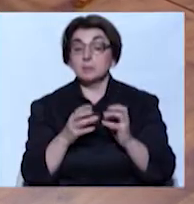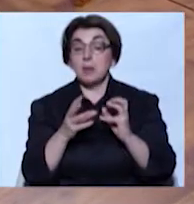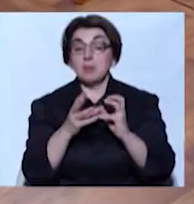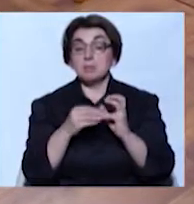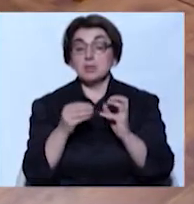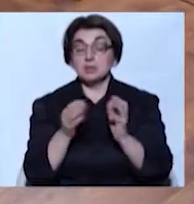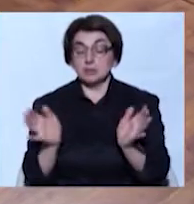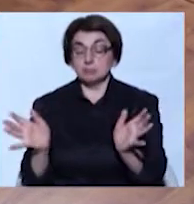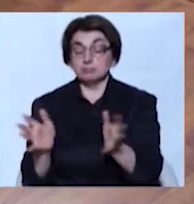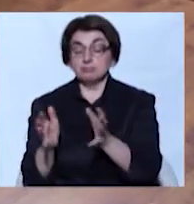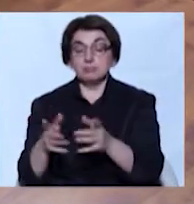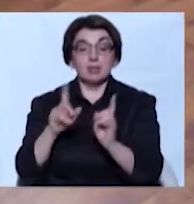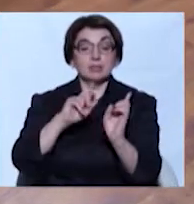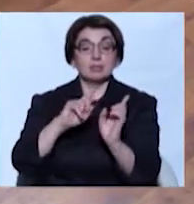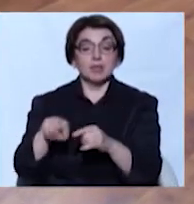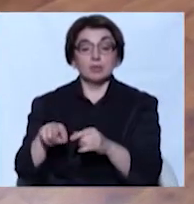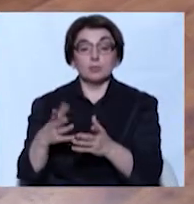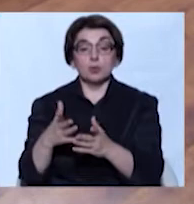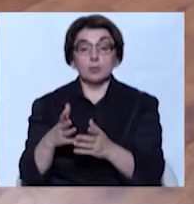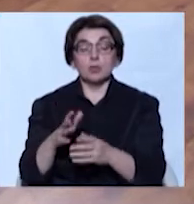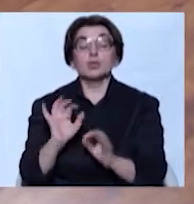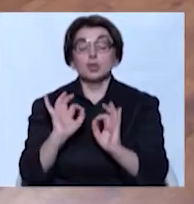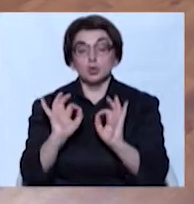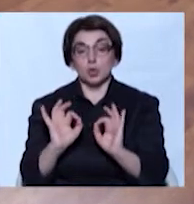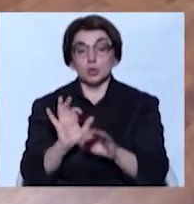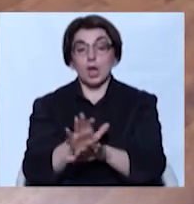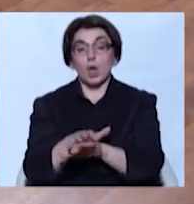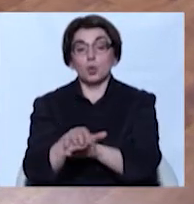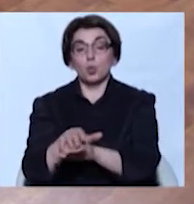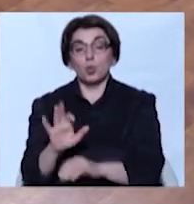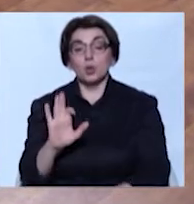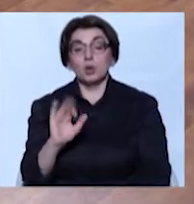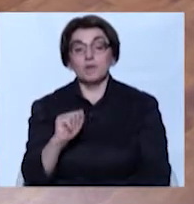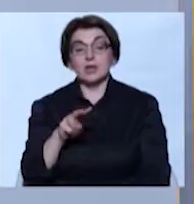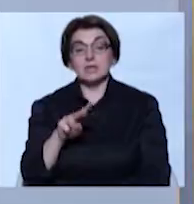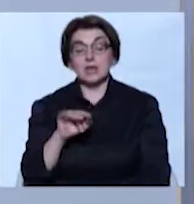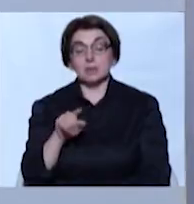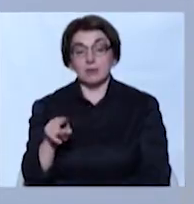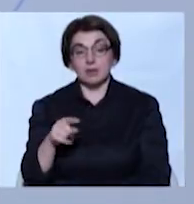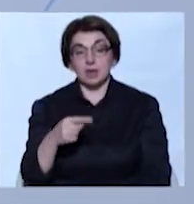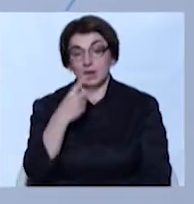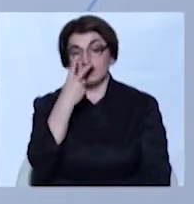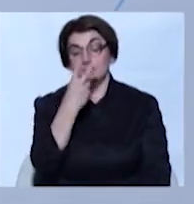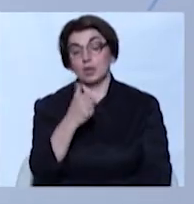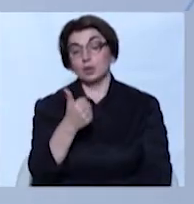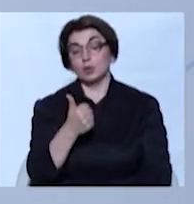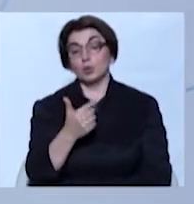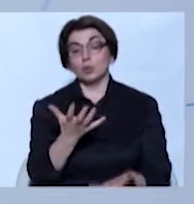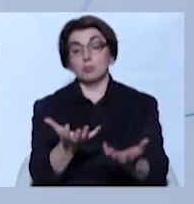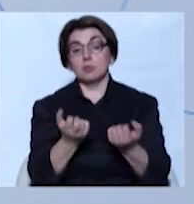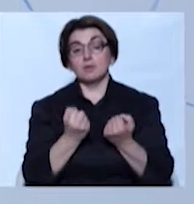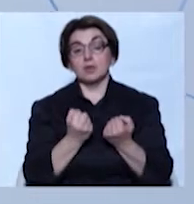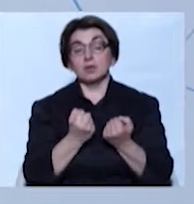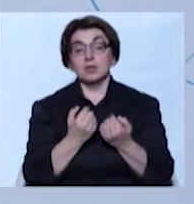ეხება ქვეწარმავლებს. აი ასეთი გამოვიდა ჩვენი ვენის დიაგრამა.